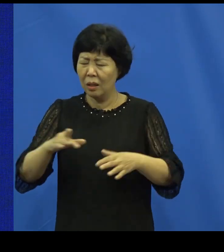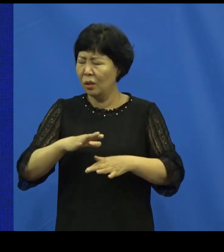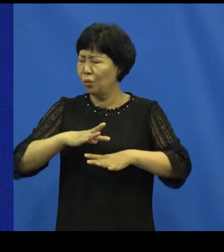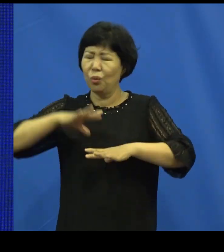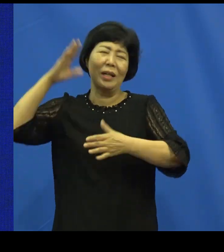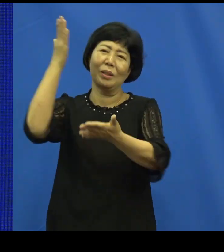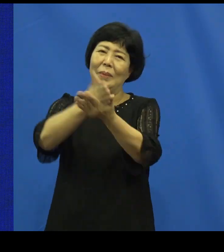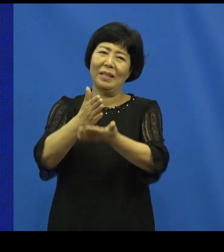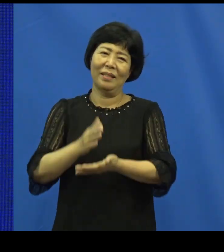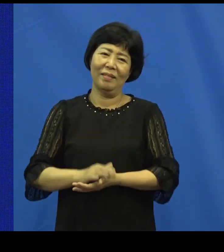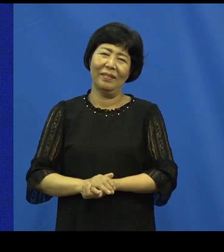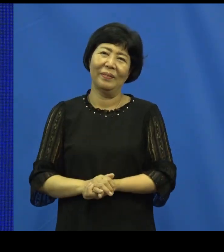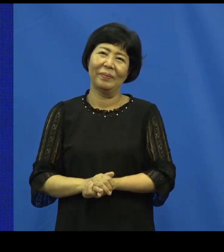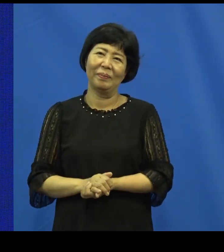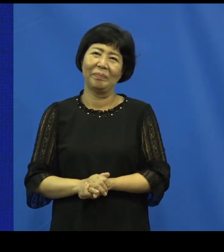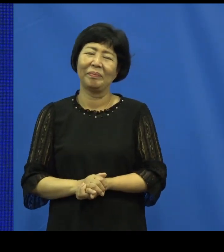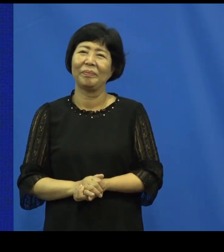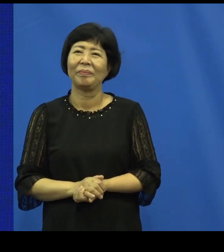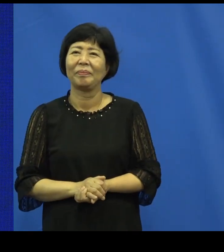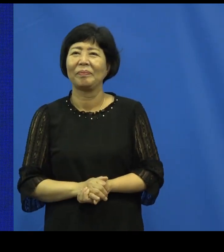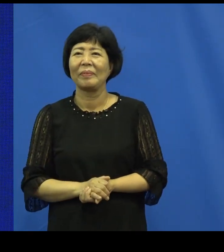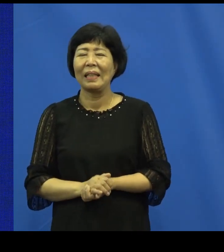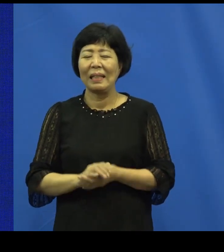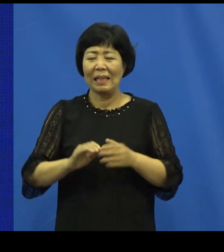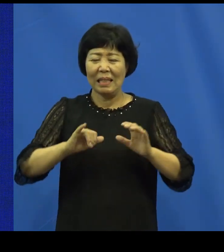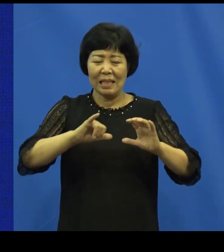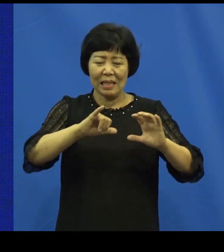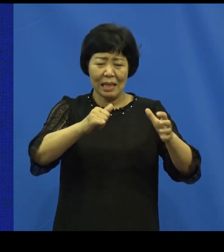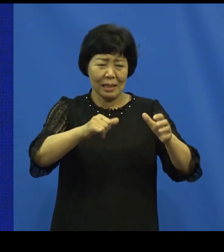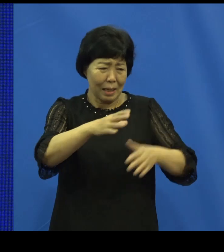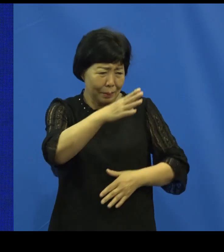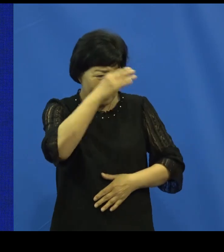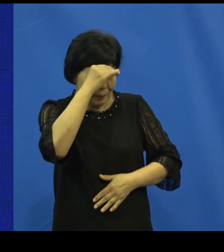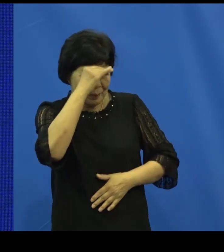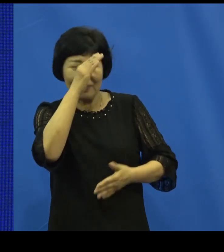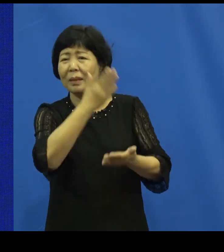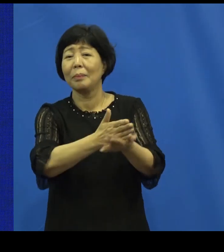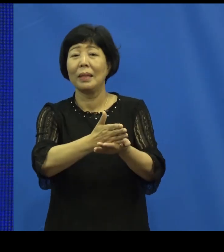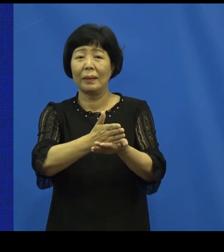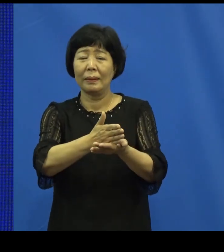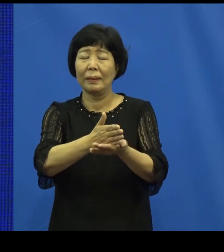거룩한 왕따를 당하세요. 세상을 흉내내지 마세요.